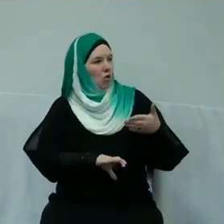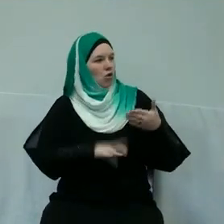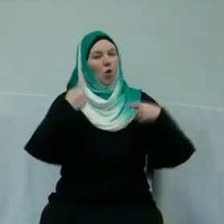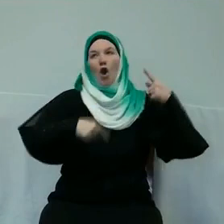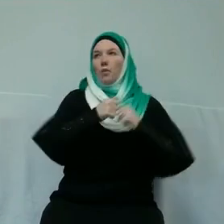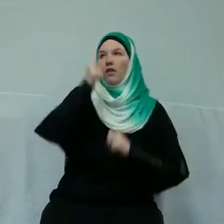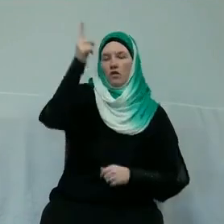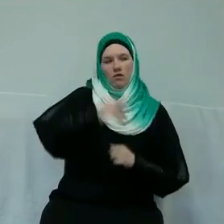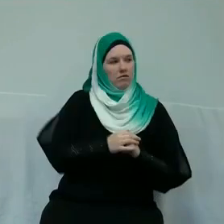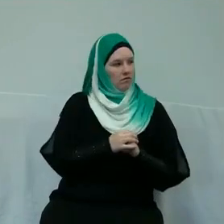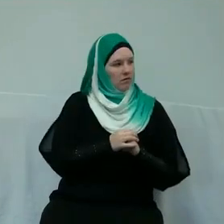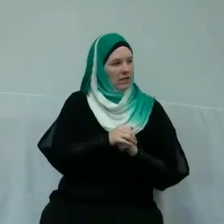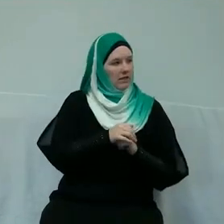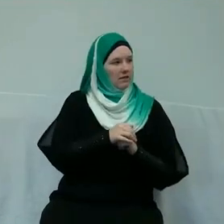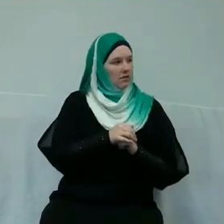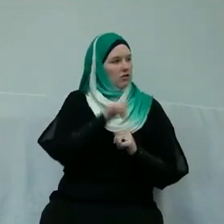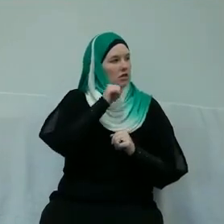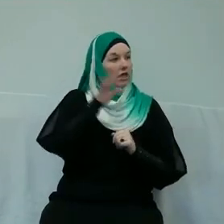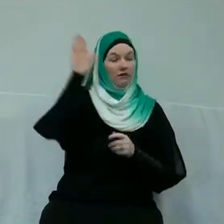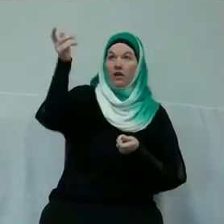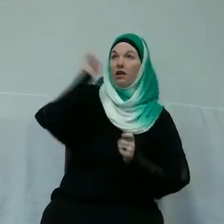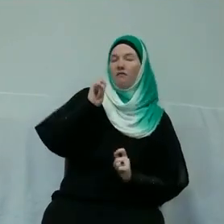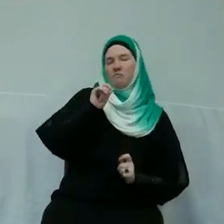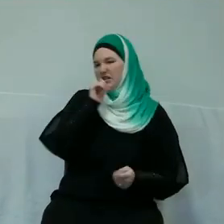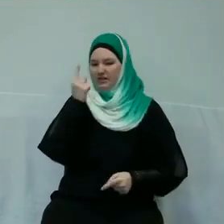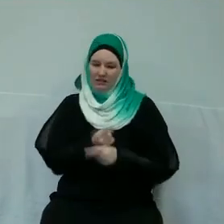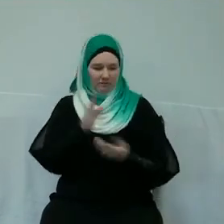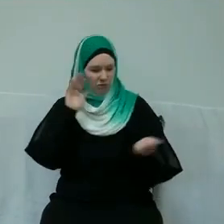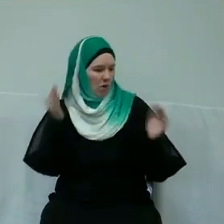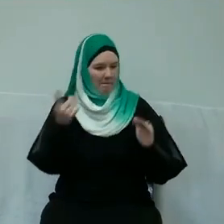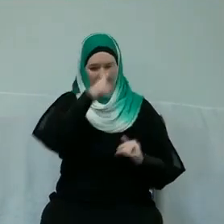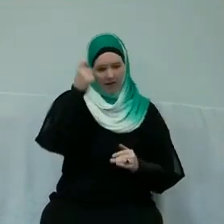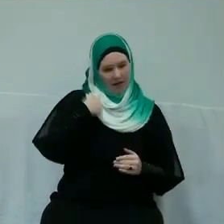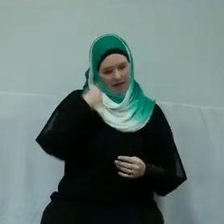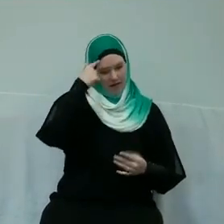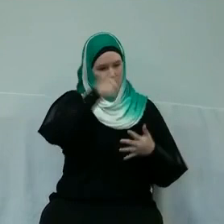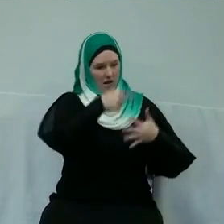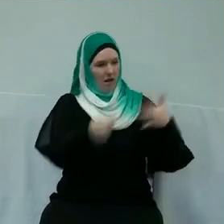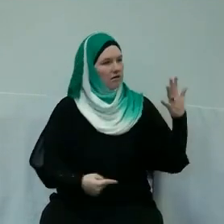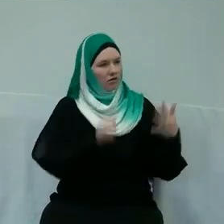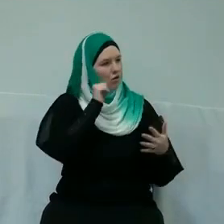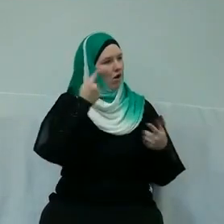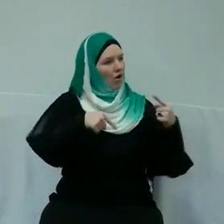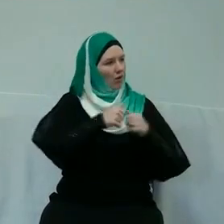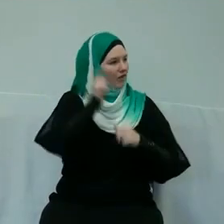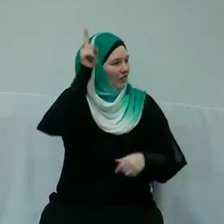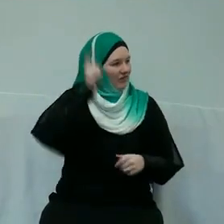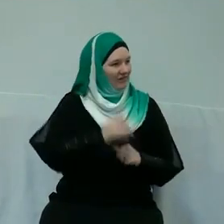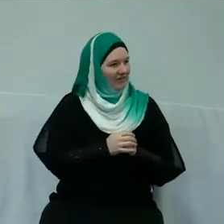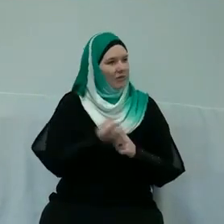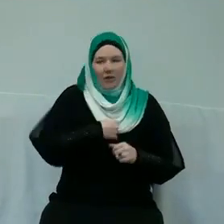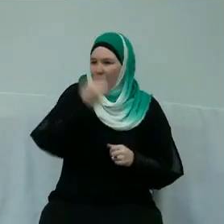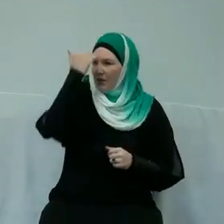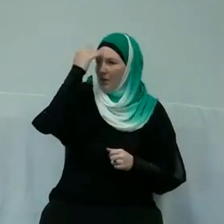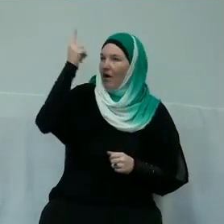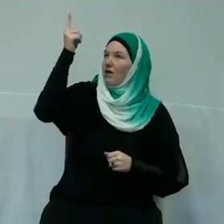Allah subhanahu wa ta'ala or with His Messenger. لا تقدموا بين يدي الله ورسوله. We know that Allah subhanahu wa